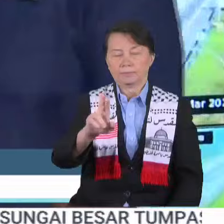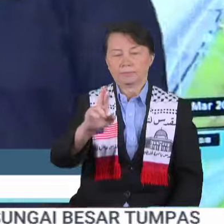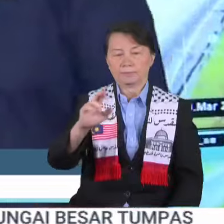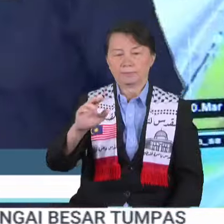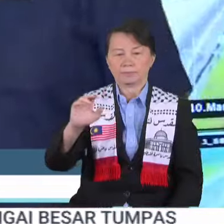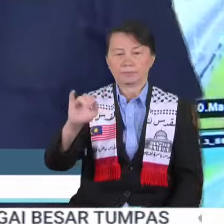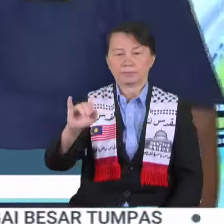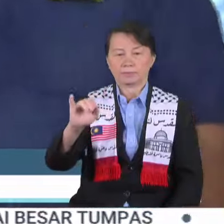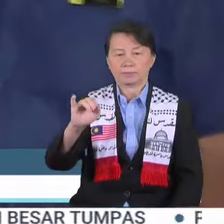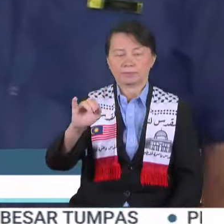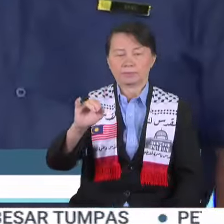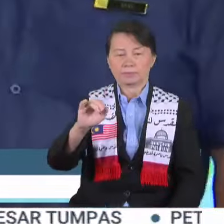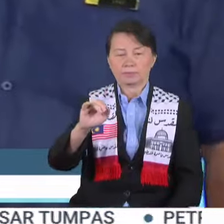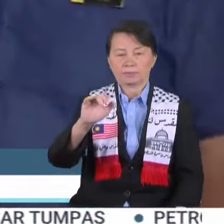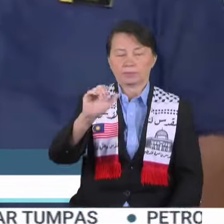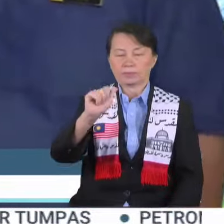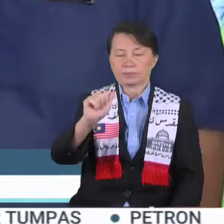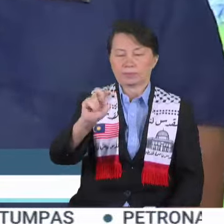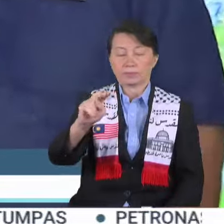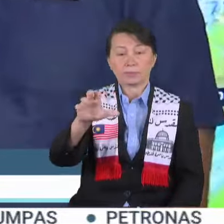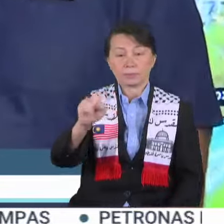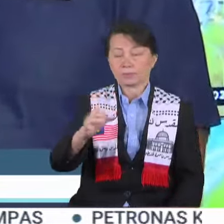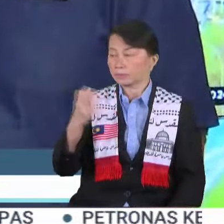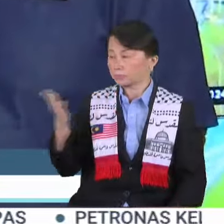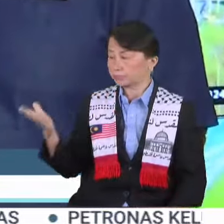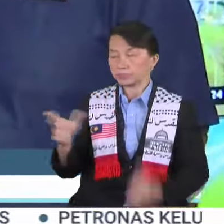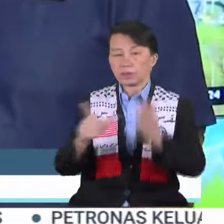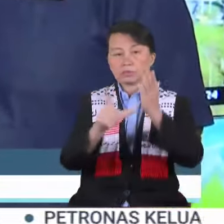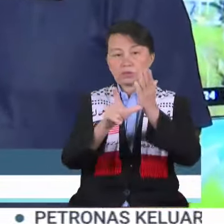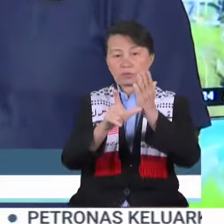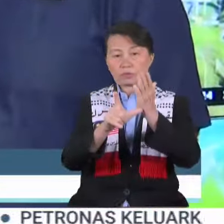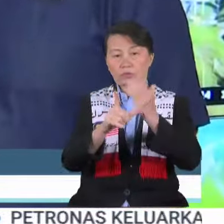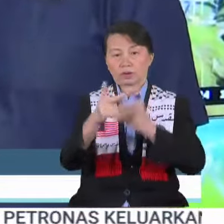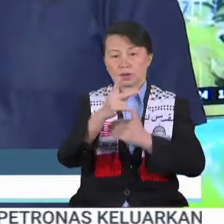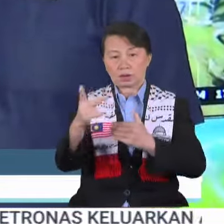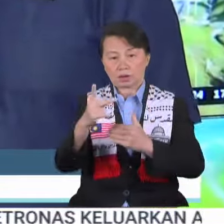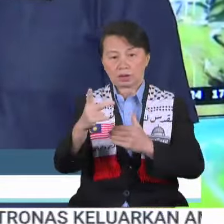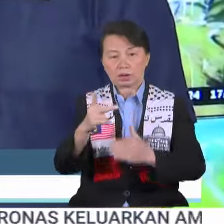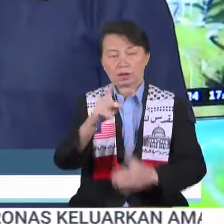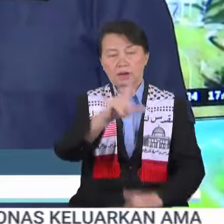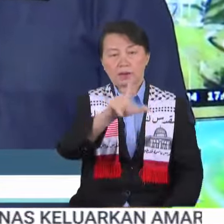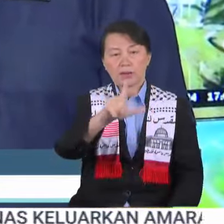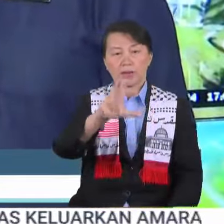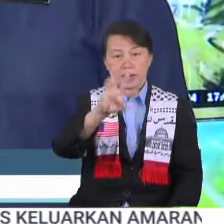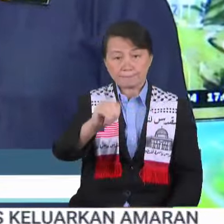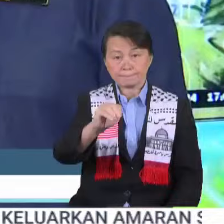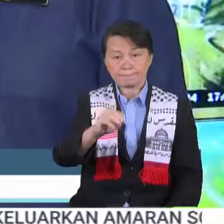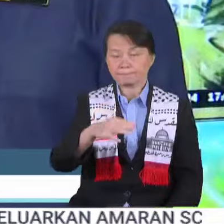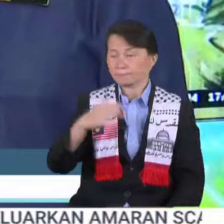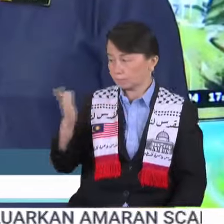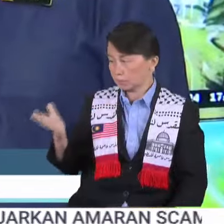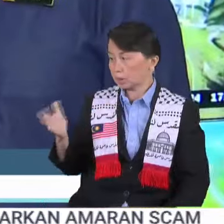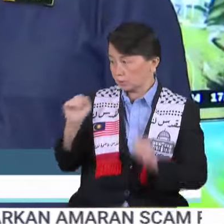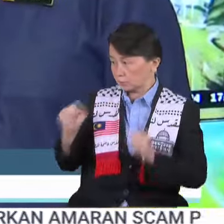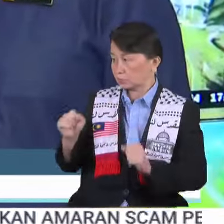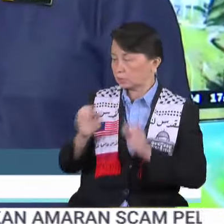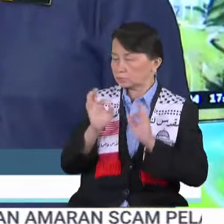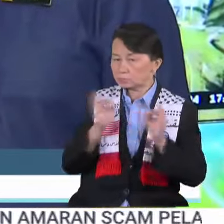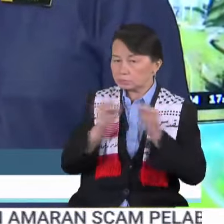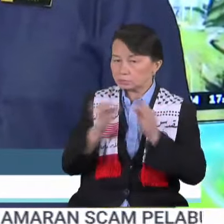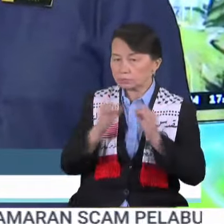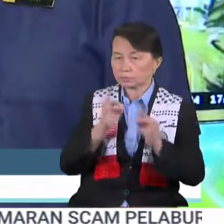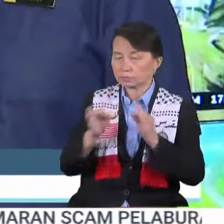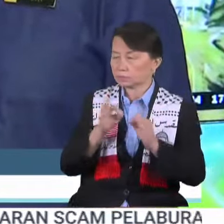Adalah Tuan Insinyur Anas Idris merupakan penolong pengarah kanan pemantauan operasi LLM. Dan Tuan, mungkin Tuan boleh